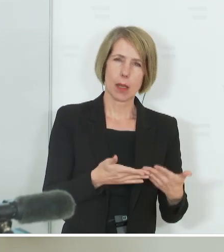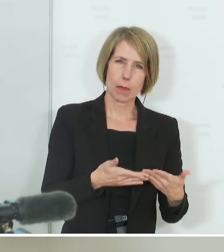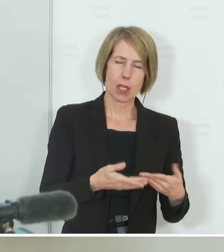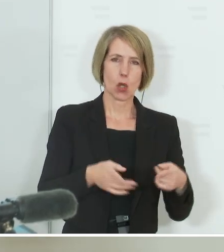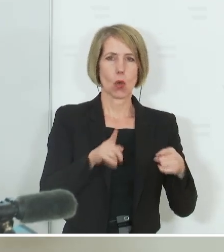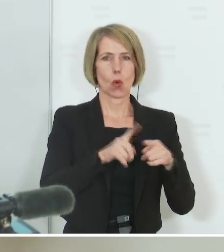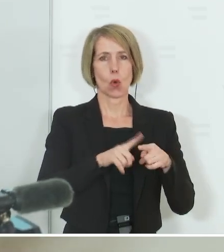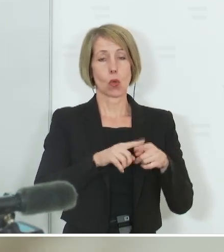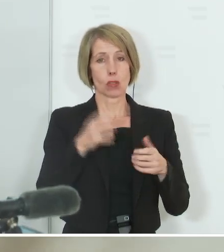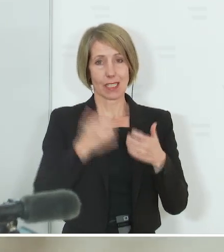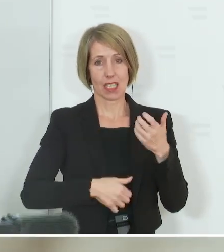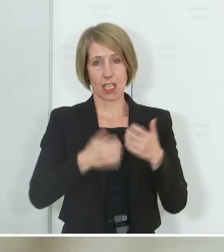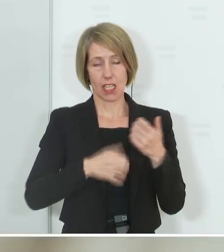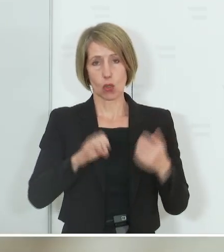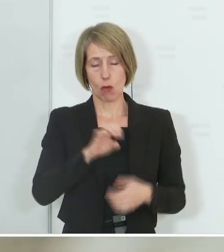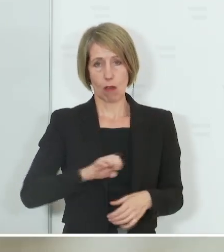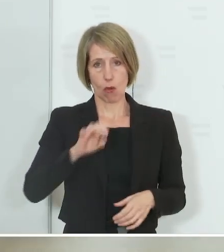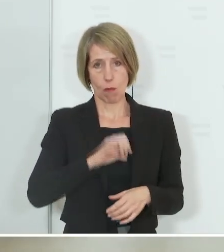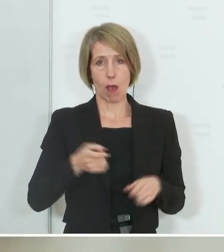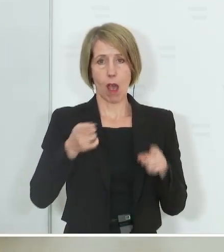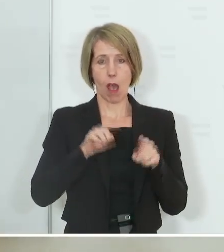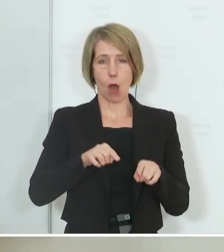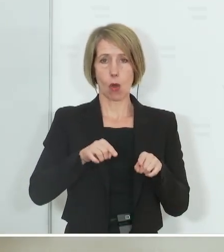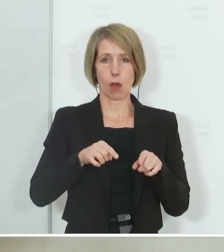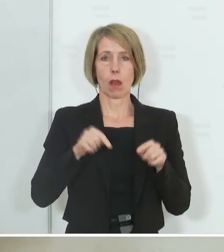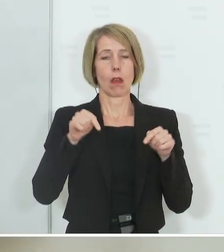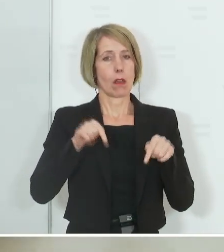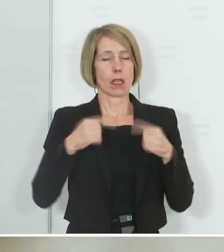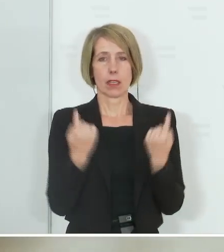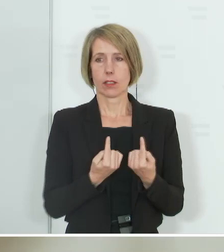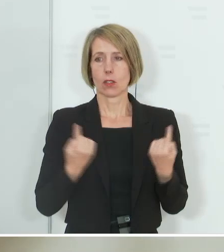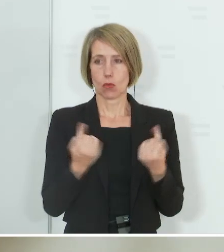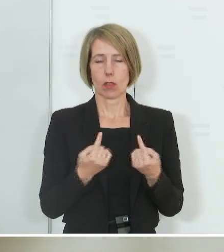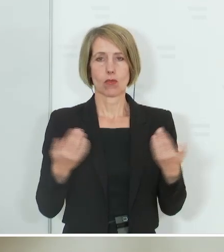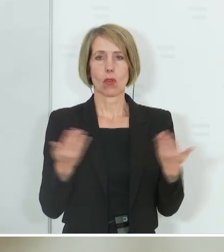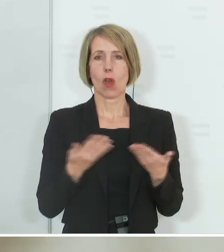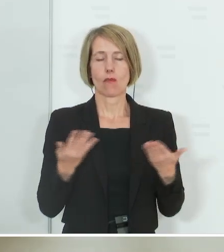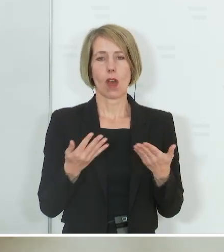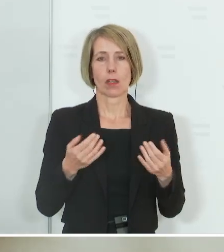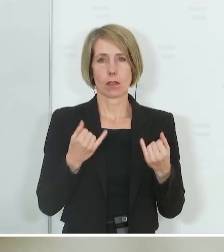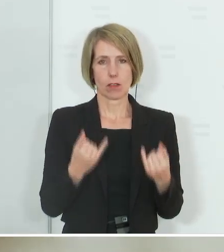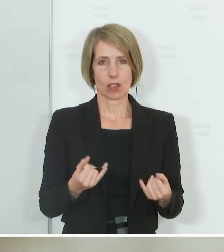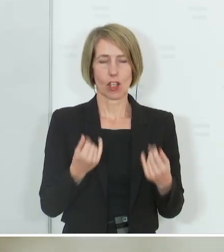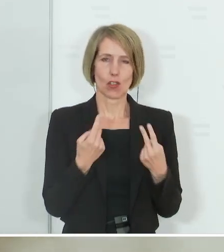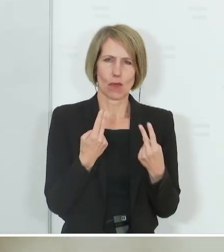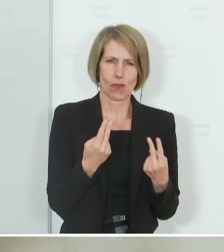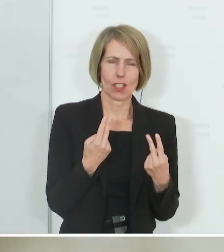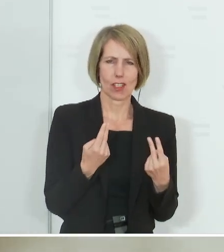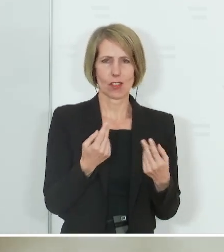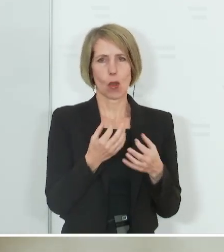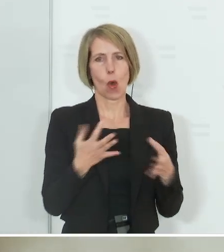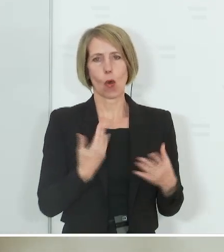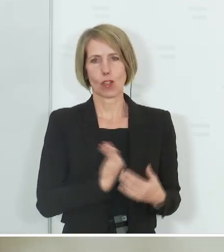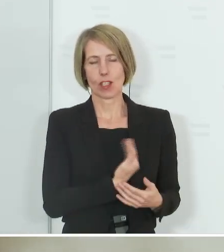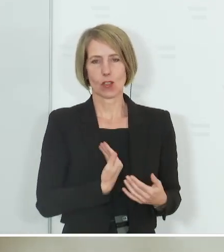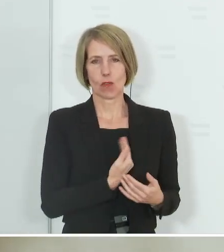Europa. Das ist so. Wir sind nach wie vor in diesen Situationen. Und das Wichtigste ist wohl zweifelsohne unsere